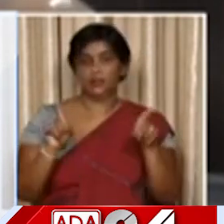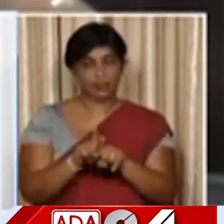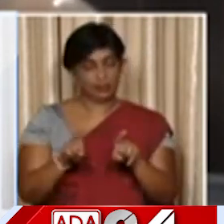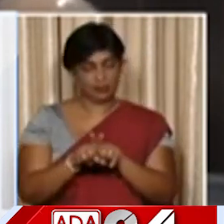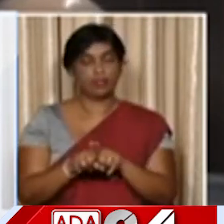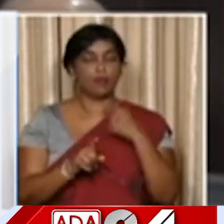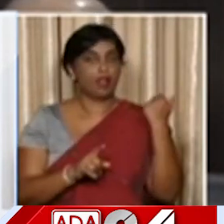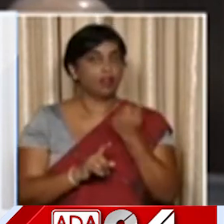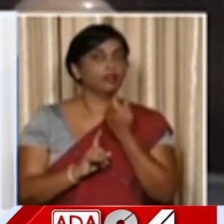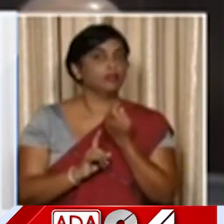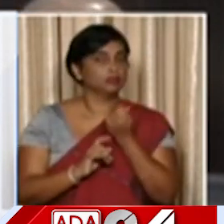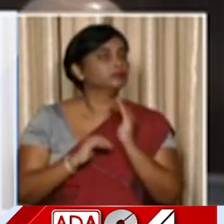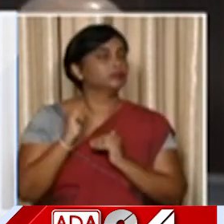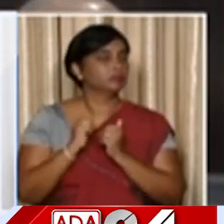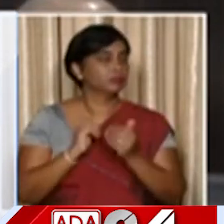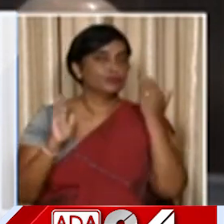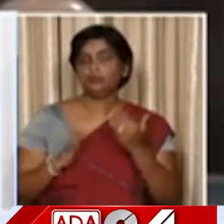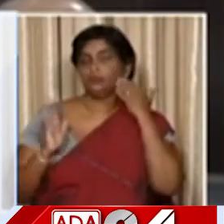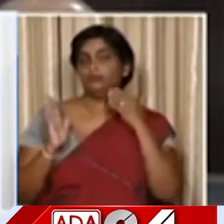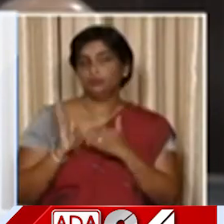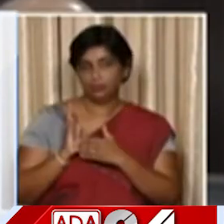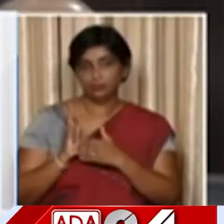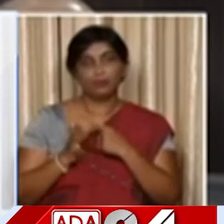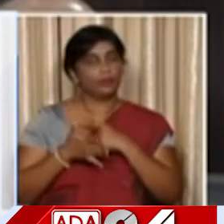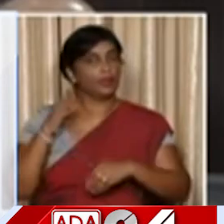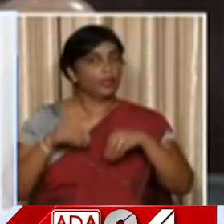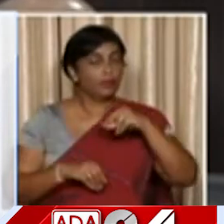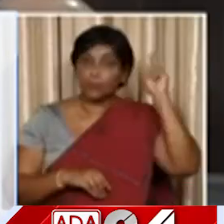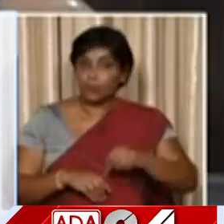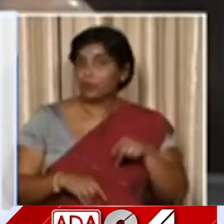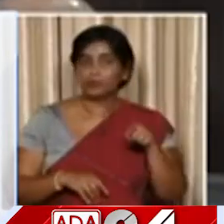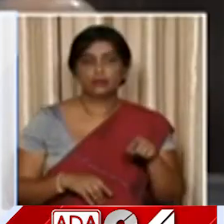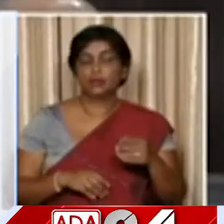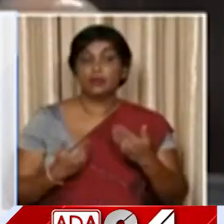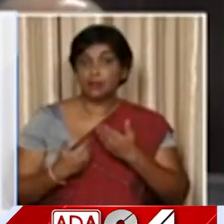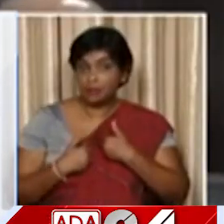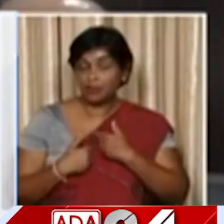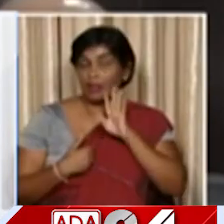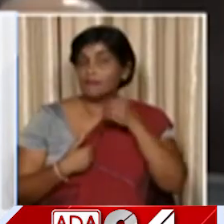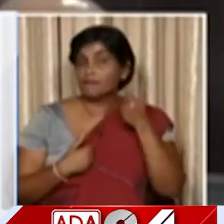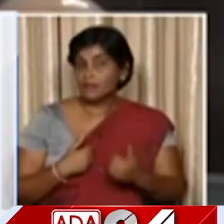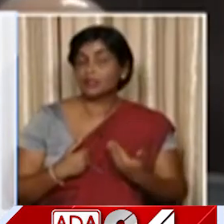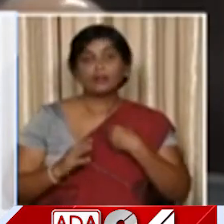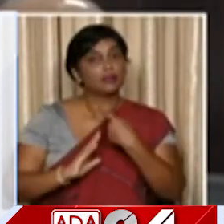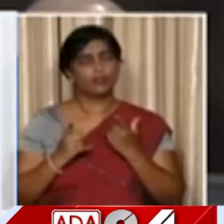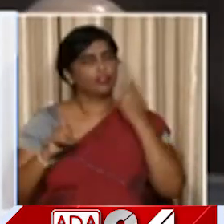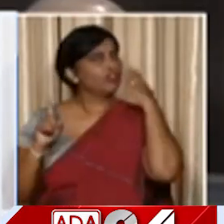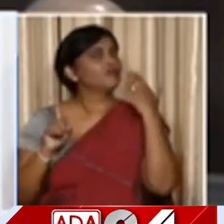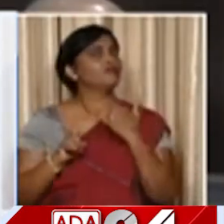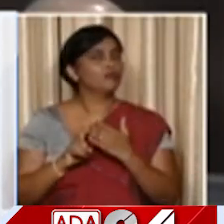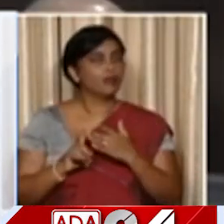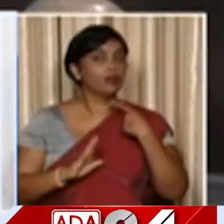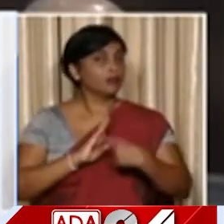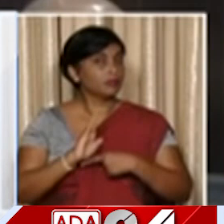අනුකූල නව ආර්ථික ක්‍රමවේදයක් පදනම් දමන අයවැයක්. මැතිවන ජයග්‍රහණයට වඩා මට වැදගත් වන්නේ රටේ ජයග්‍රහණයයි.